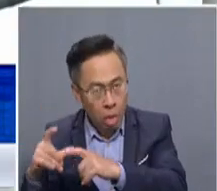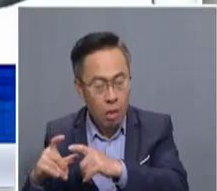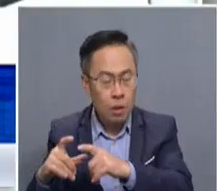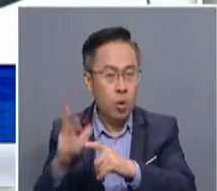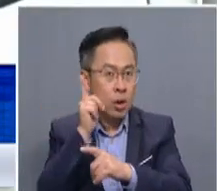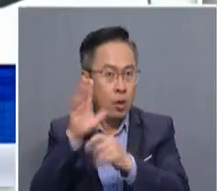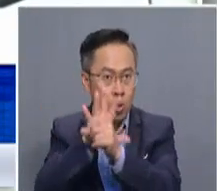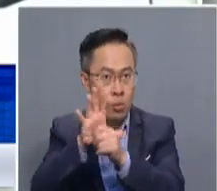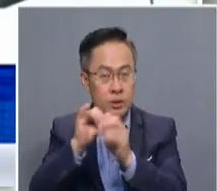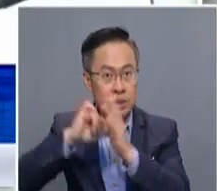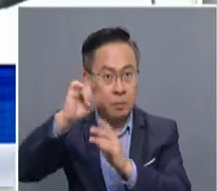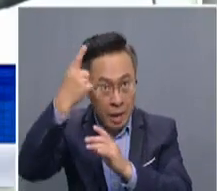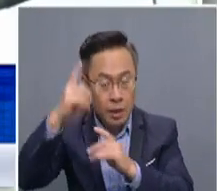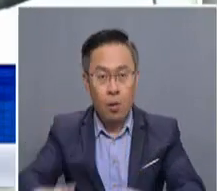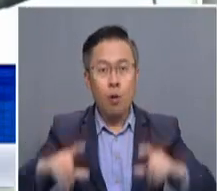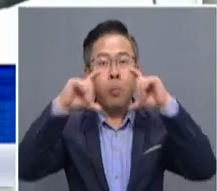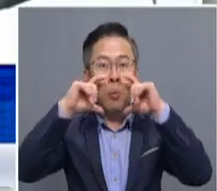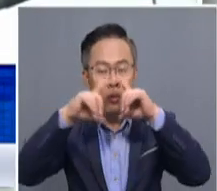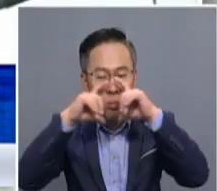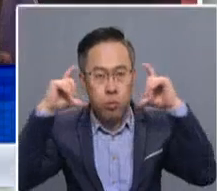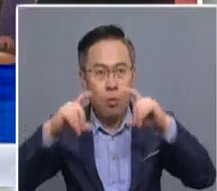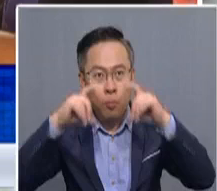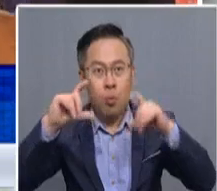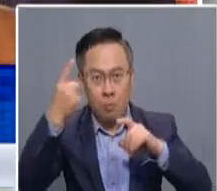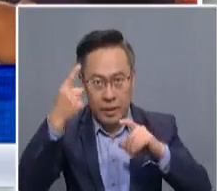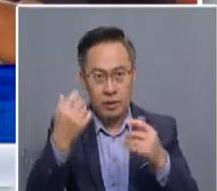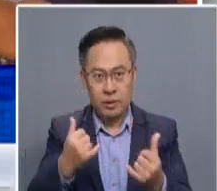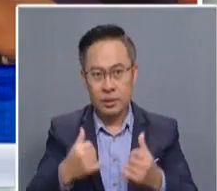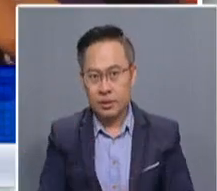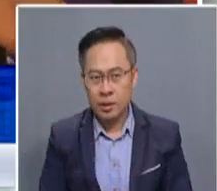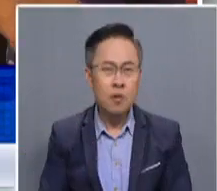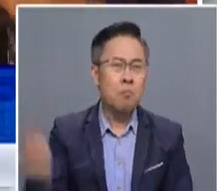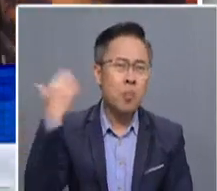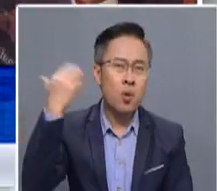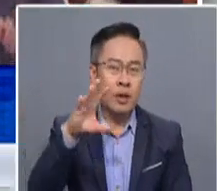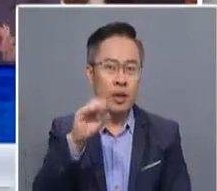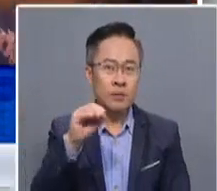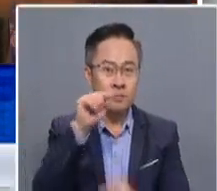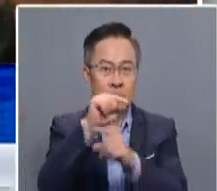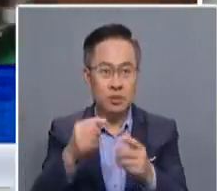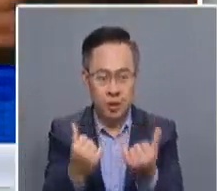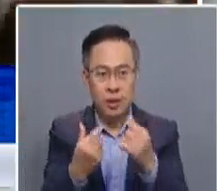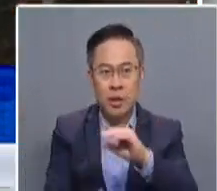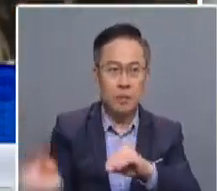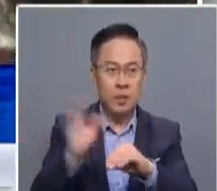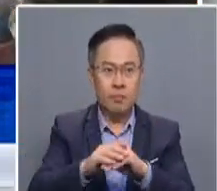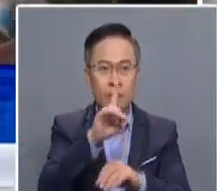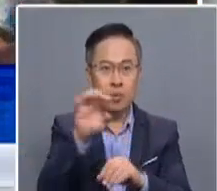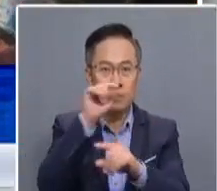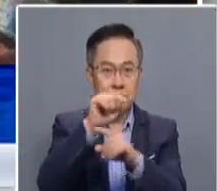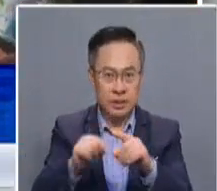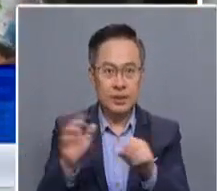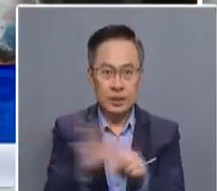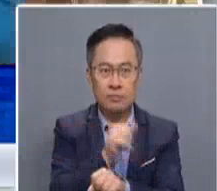ยเพิ่มขึ้นชัดเจนนะครับจากเดิมที่เราเป็นห่วงกันว่าใส่ค่อนข้างน้อยประมาณสัก 50-60% ตอนนี้ขึ้นมา 90-100% ละก็เป็นสิ่งที่